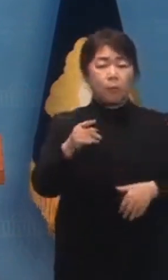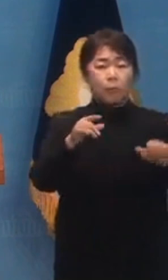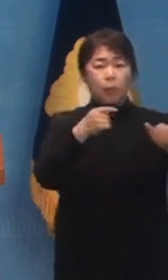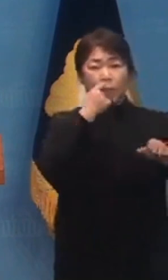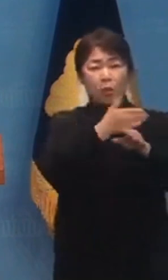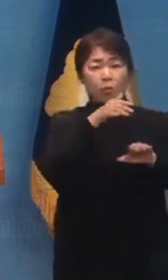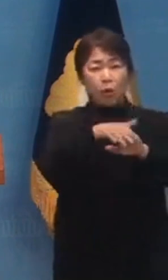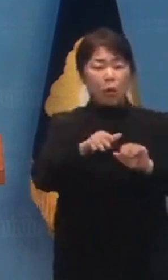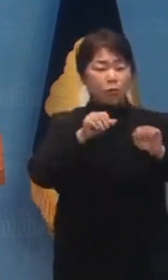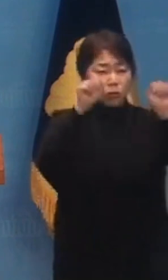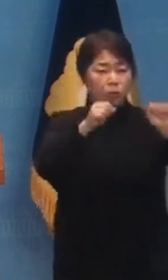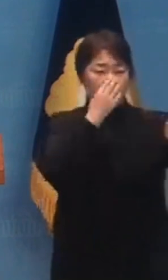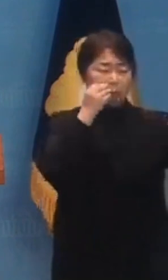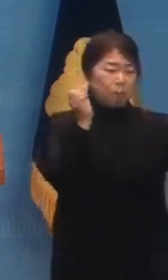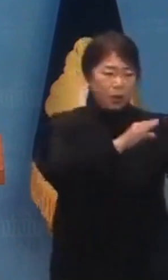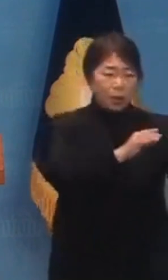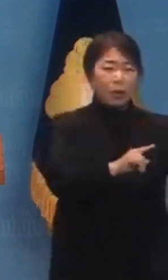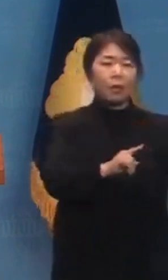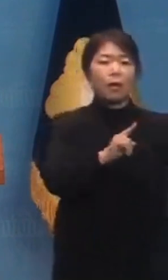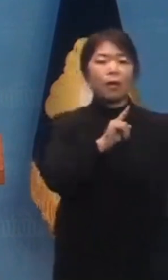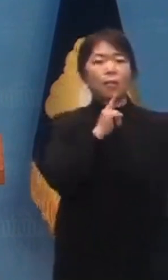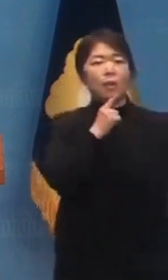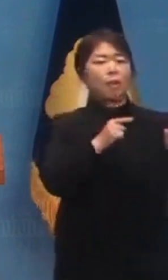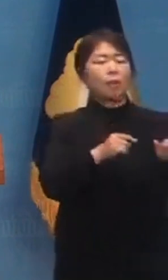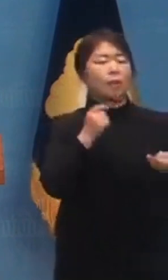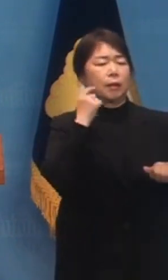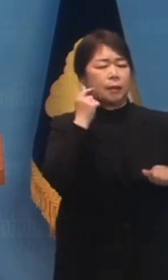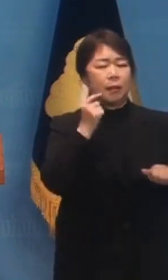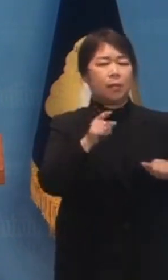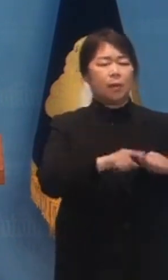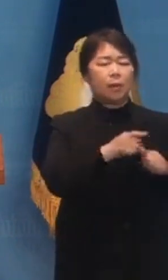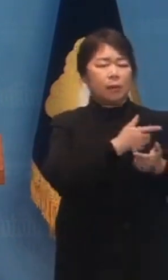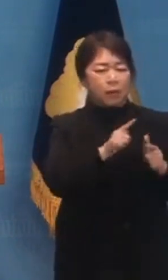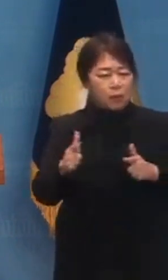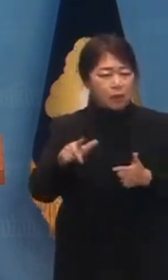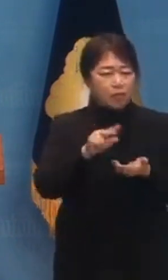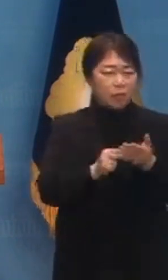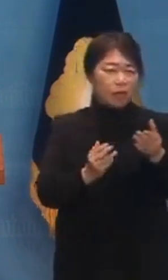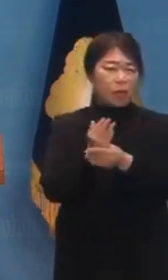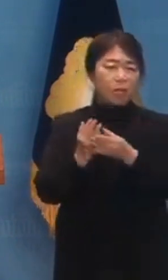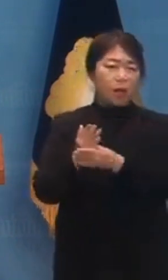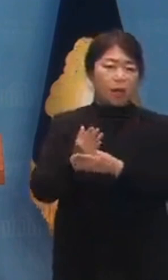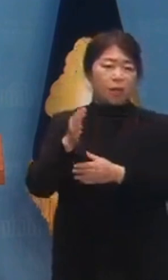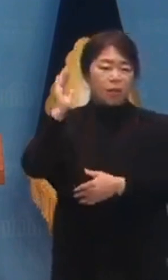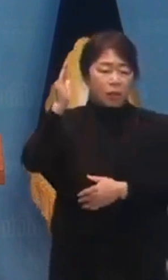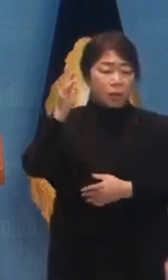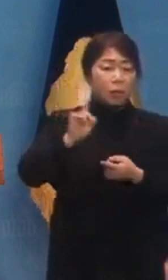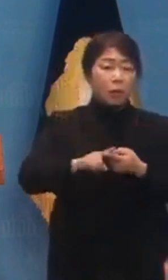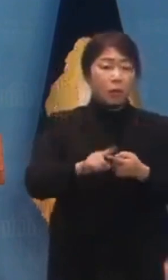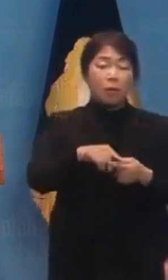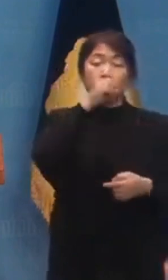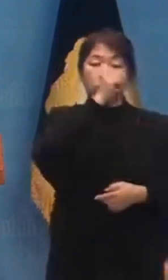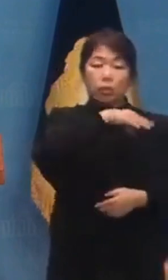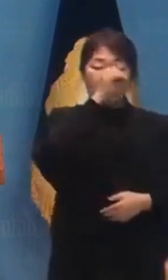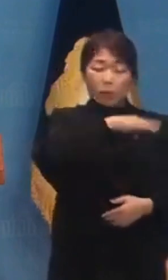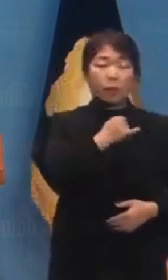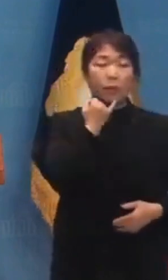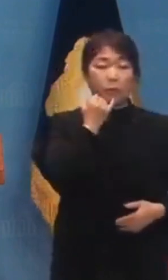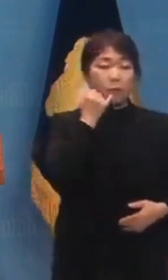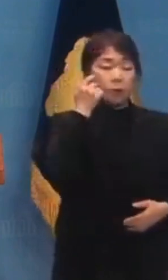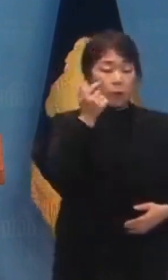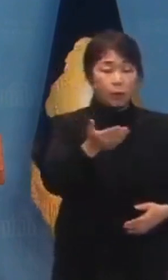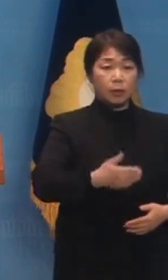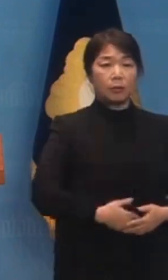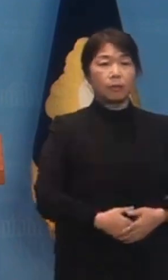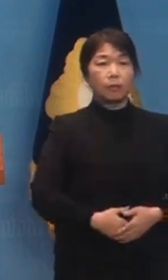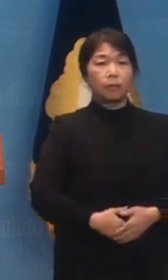한동훈 비대위원장은 오늘 광주를 찾아 헌법조문에 5.18 정신을 수록하는 것에 대해 적극적으로